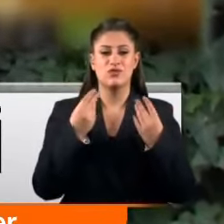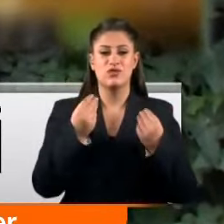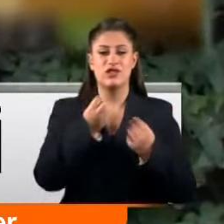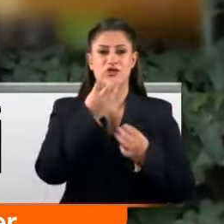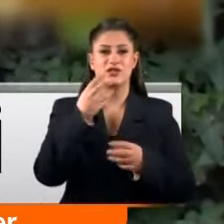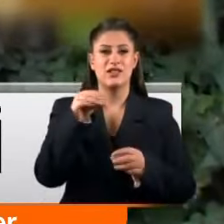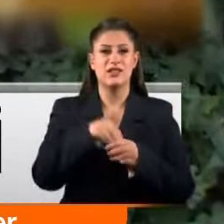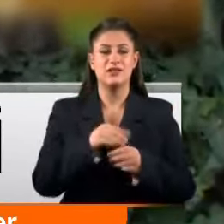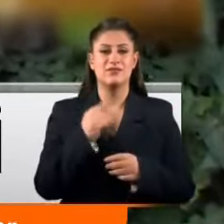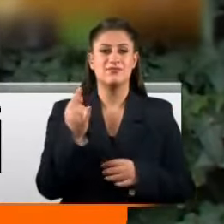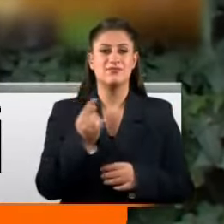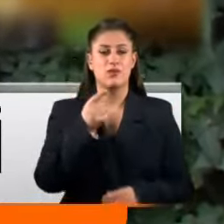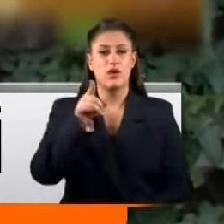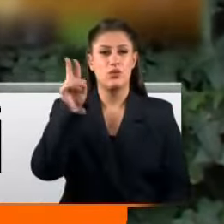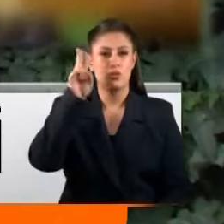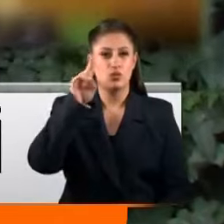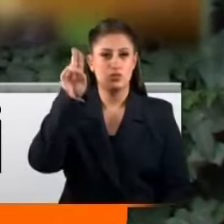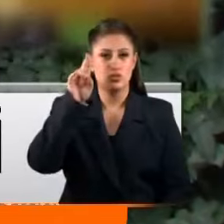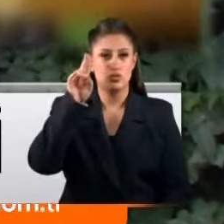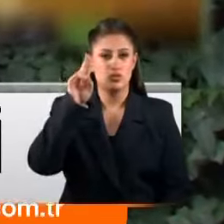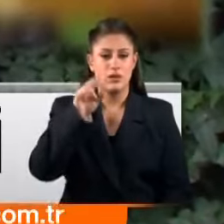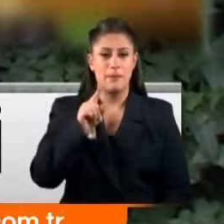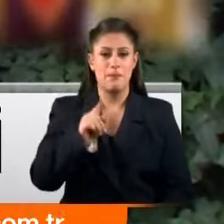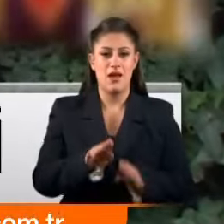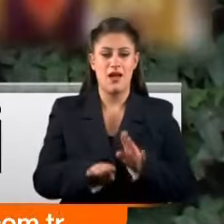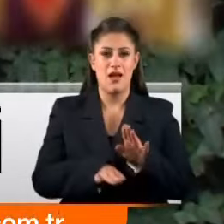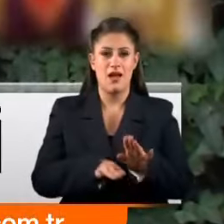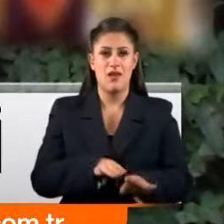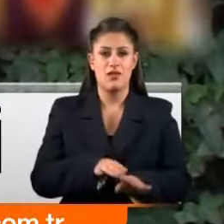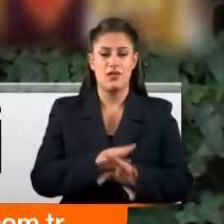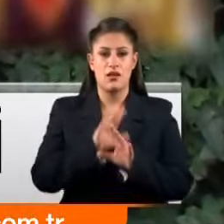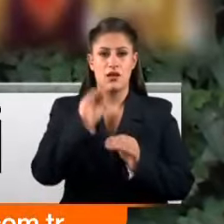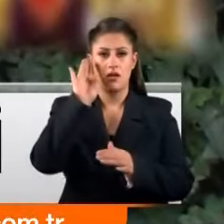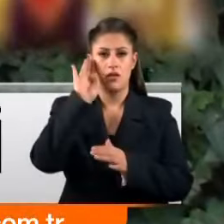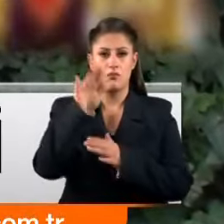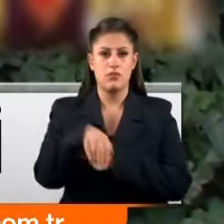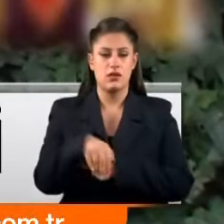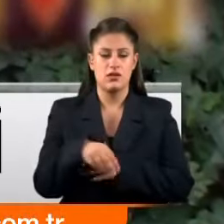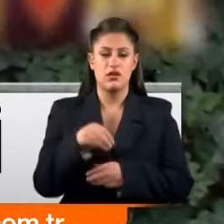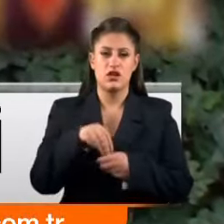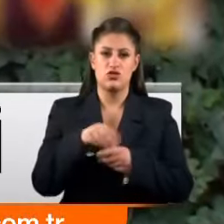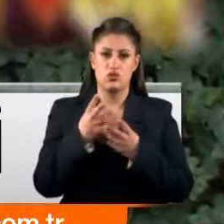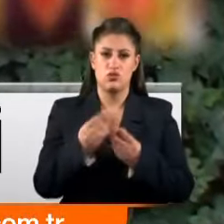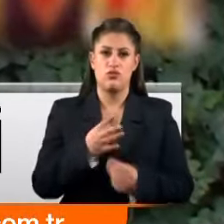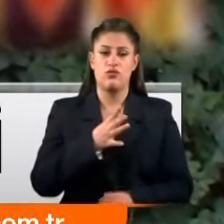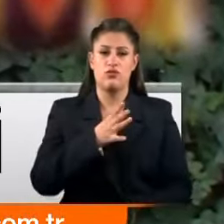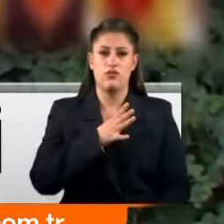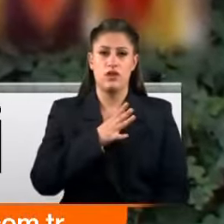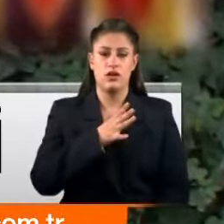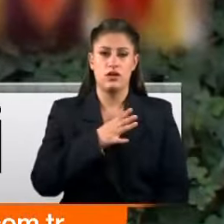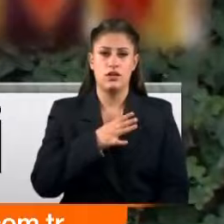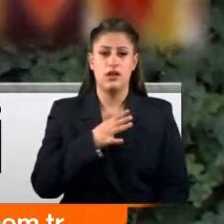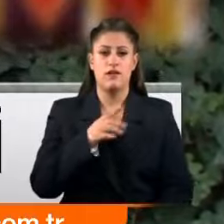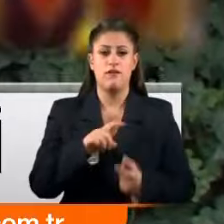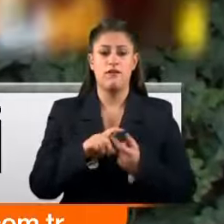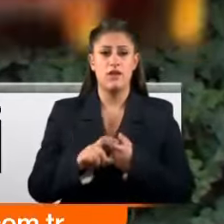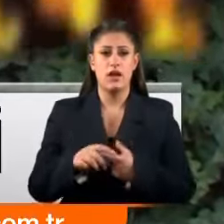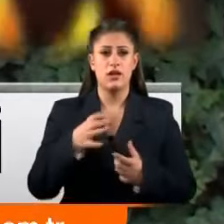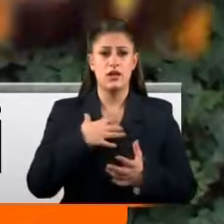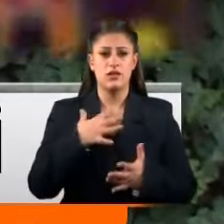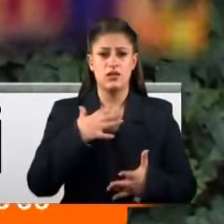arasında gezineceğinizi düşünürken bir adımınızda tamamen bataklığın içinde buluyorsunuz kendinizi ve